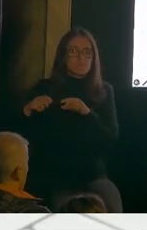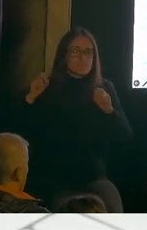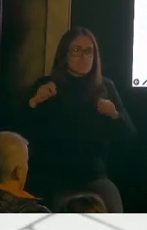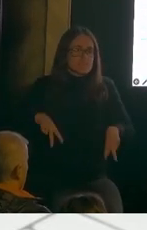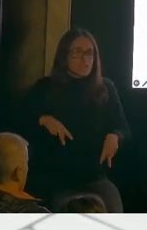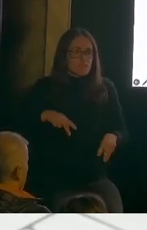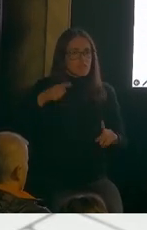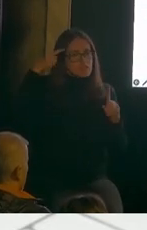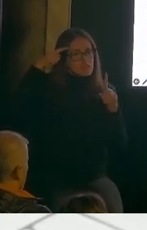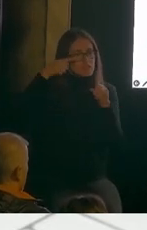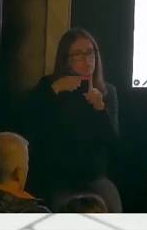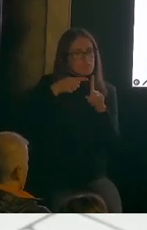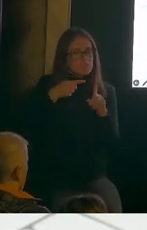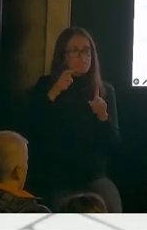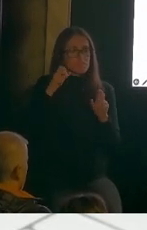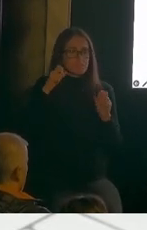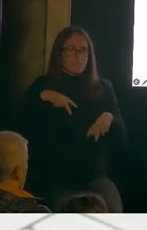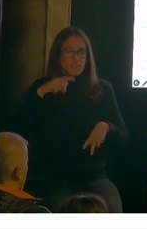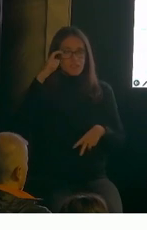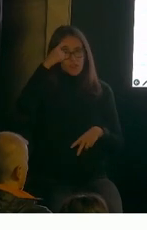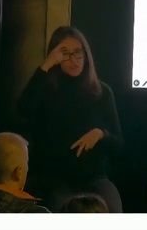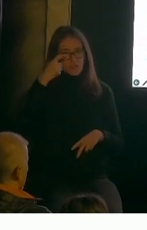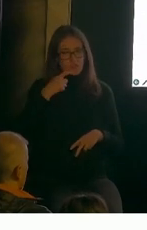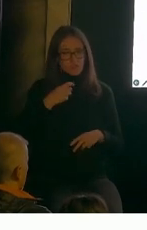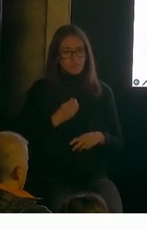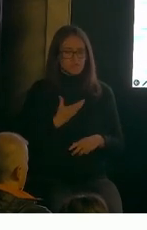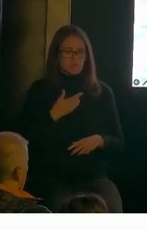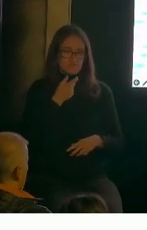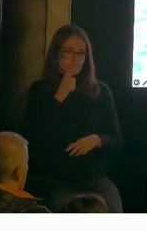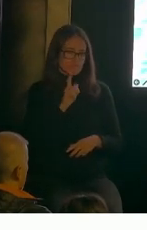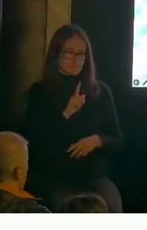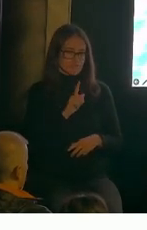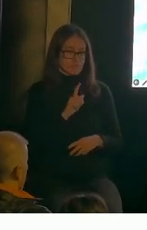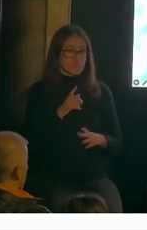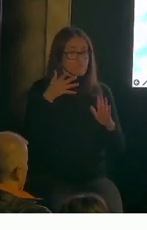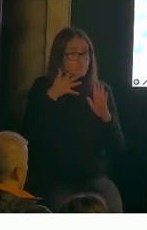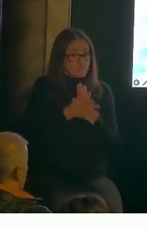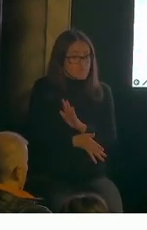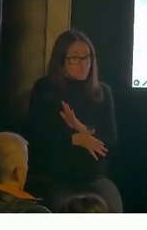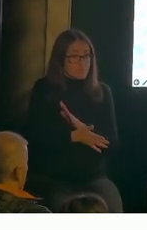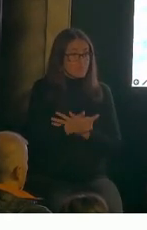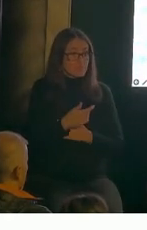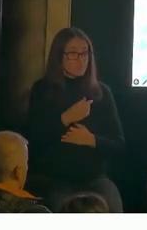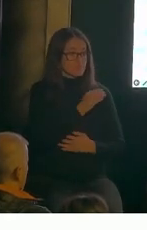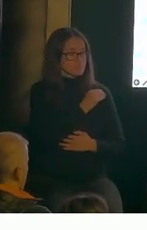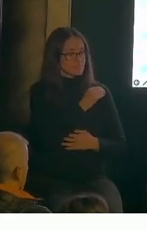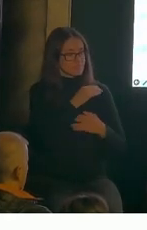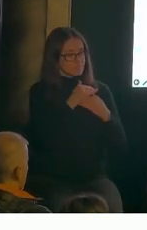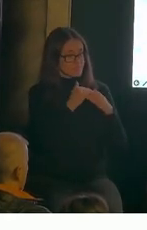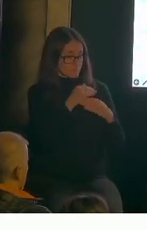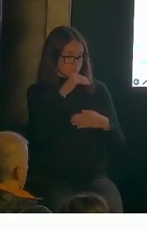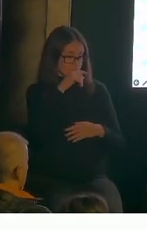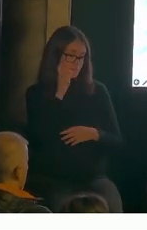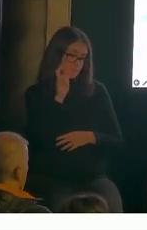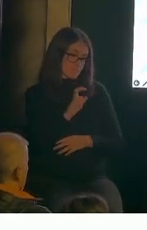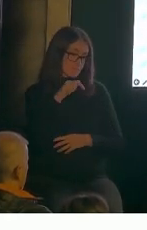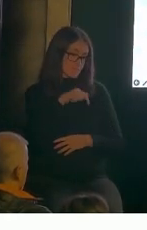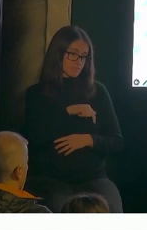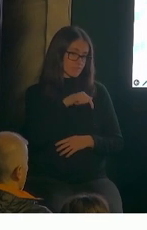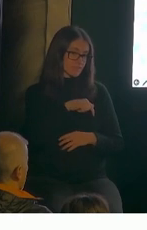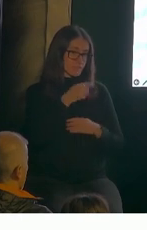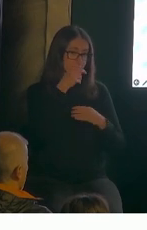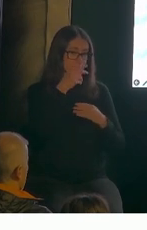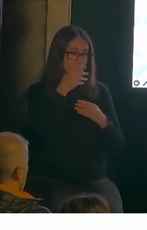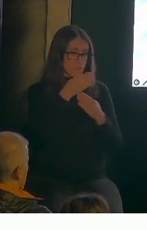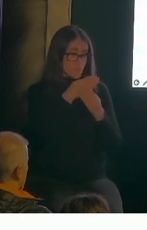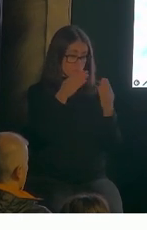sentit o un concepte. Per això, quan em van dir de vindre aquí a fer